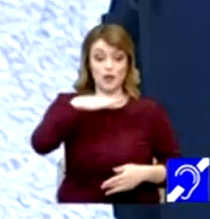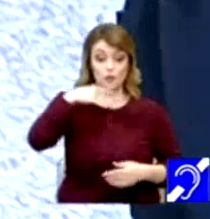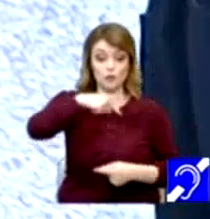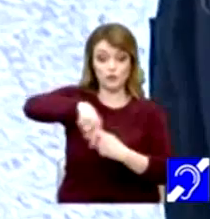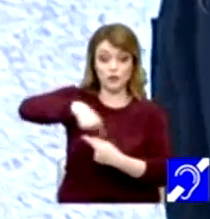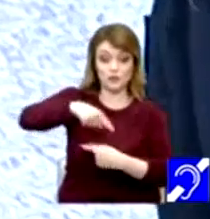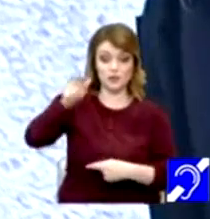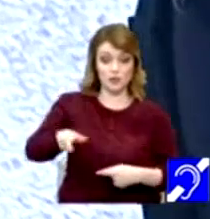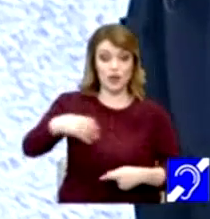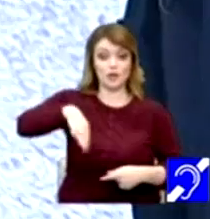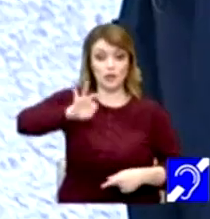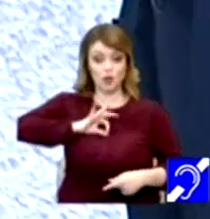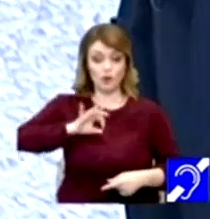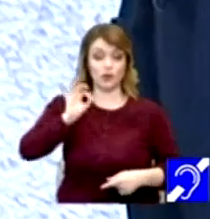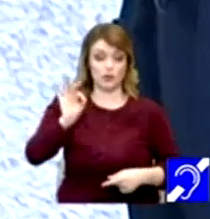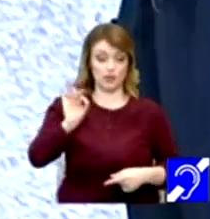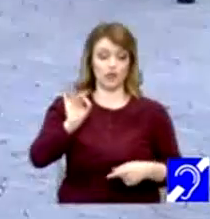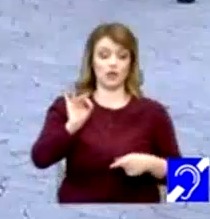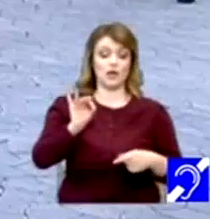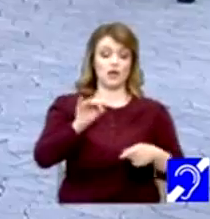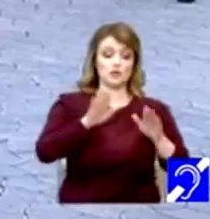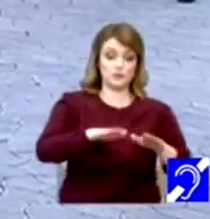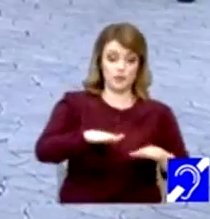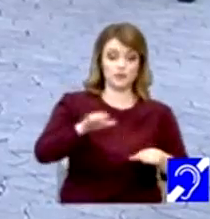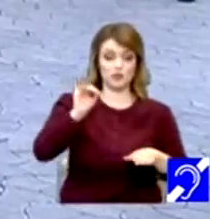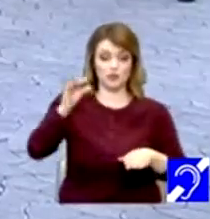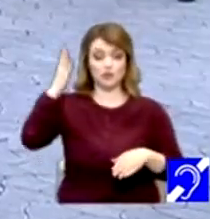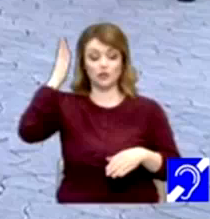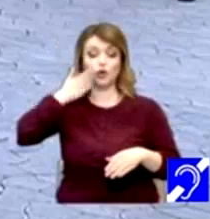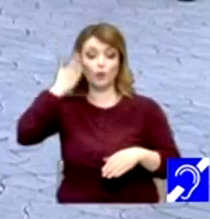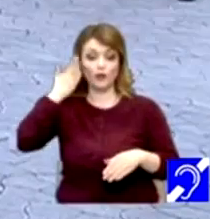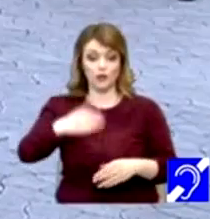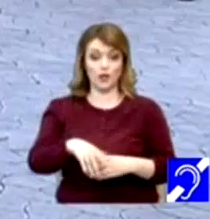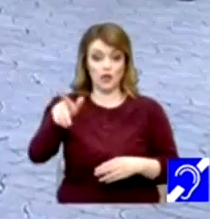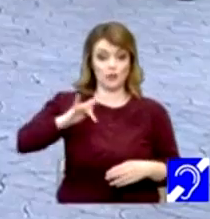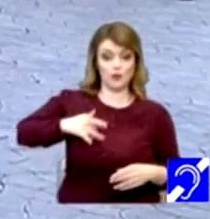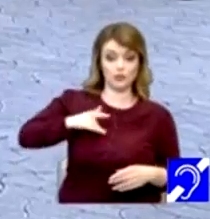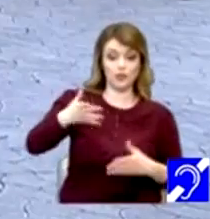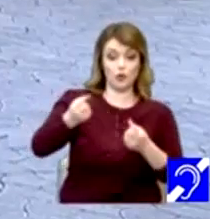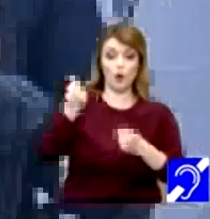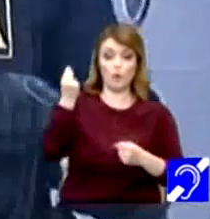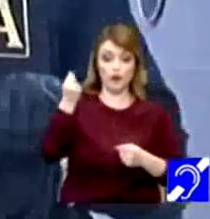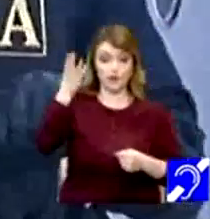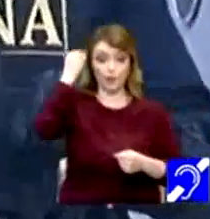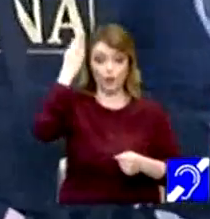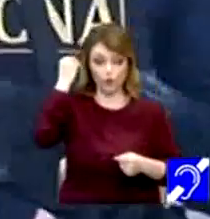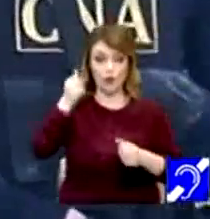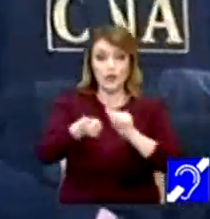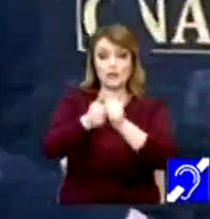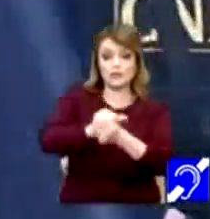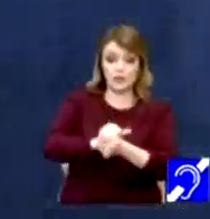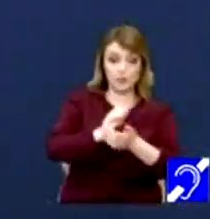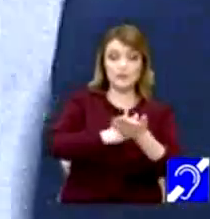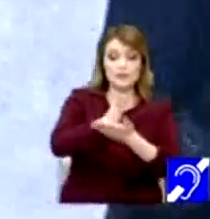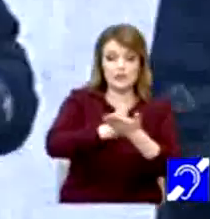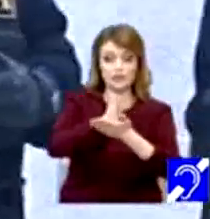agenți economici, notari și intermediari din Republica Moldova și România. Ei sunt bănuiți că luau bani de la Basarabeni în schimbul